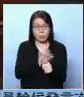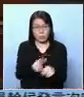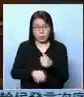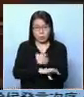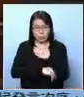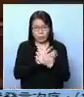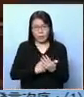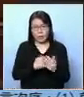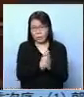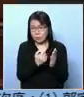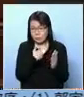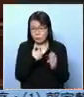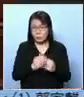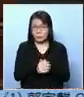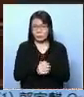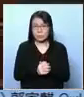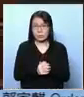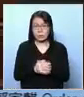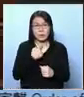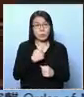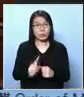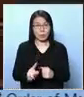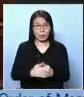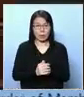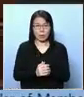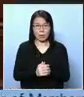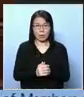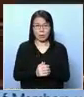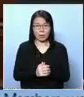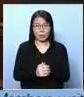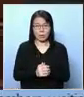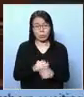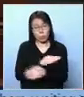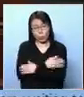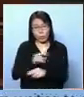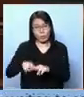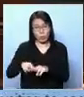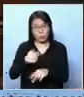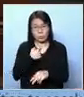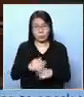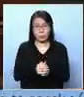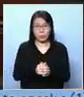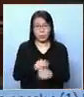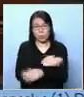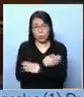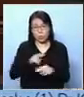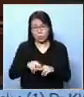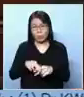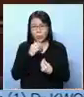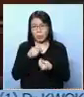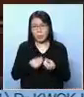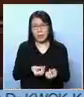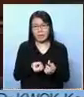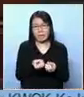法噶嘛？我哋要爱乜嘢啊？我哋要爱个国家嘛，系咪先啊？爱国有人问送几多朵玫